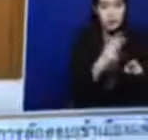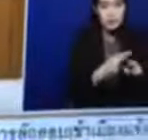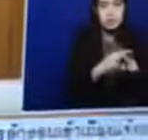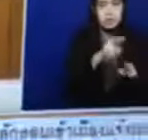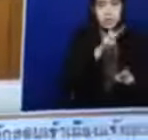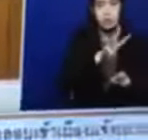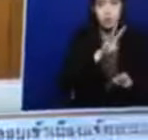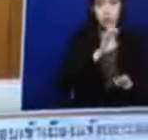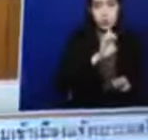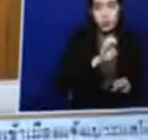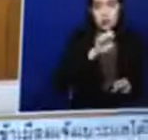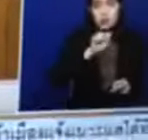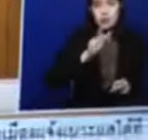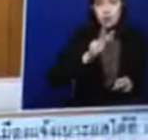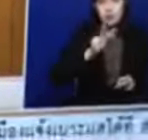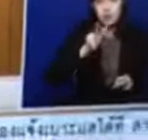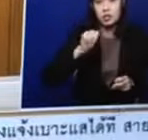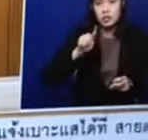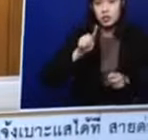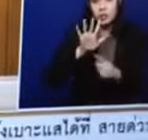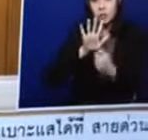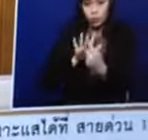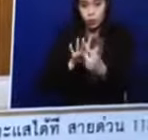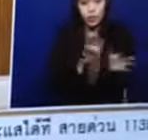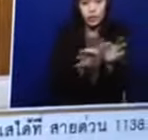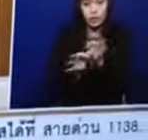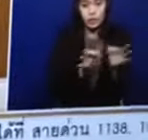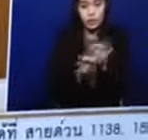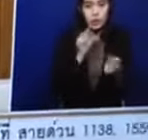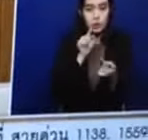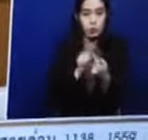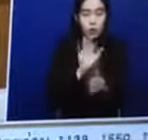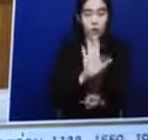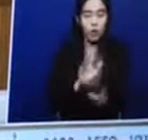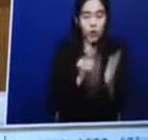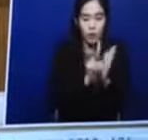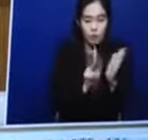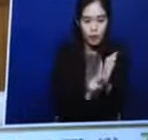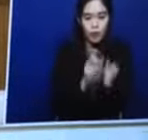านกับผมนั้นมีการปรึกษาหรือมาโดยตลอดนะครับในเรื่องกฎหมายเรื่องความถูกต้